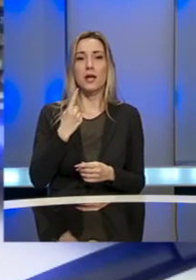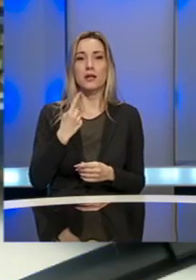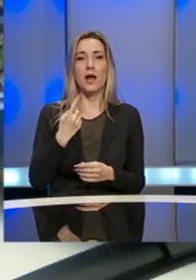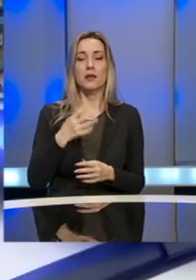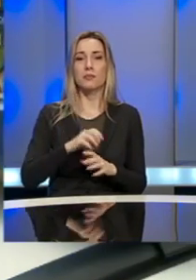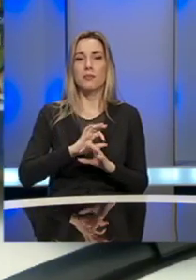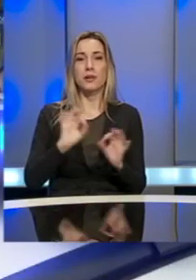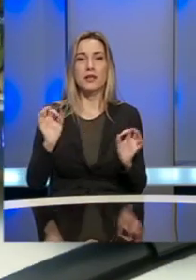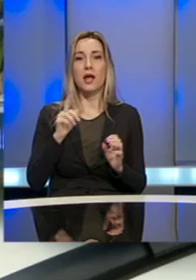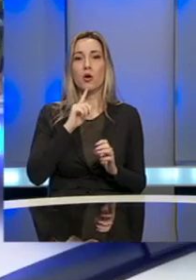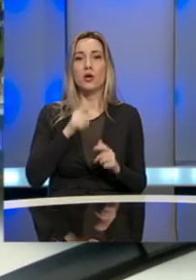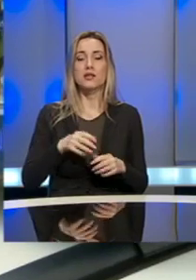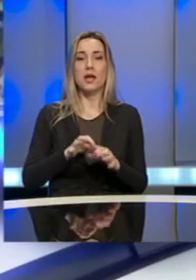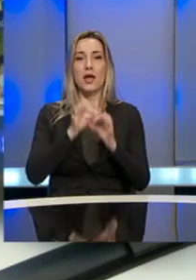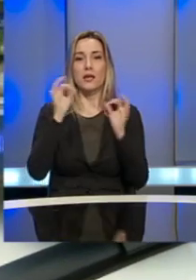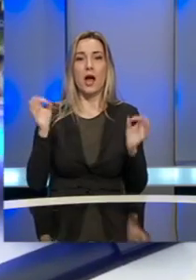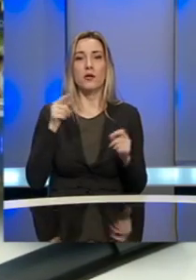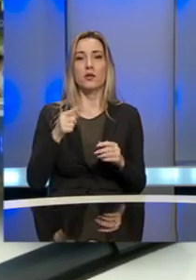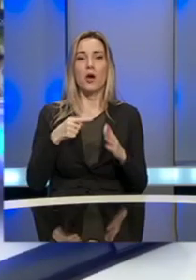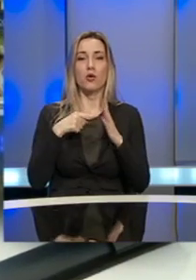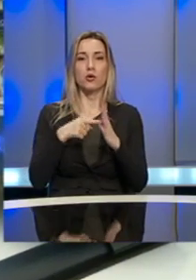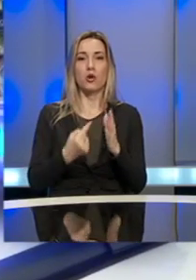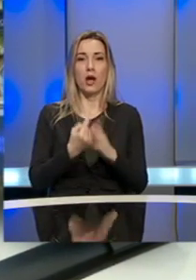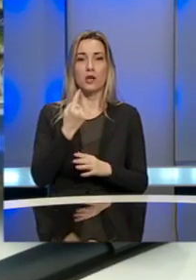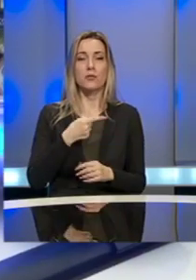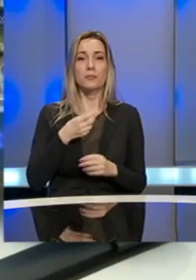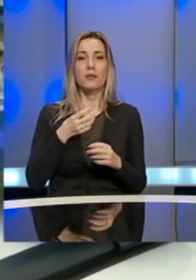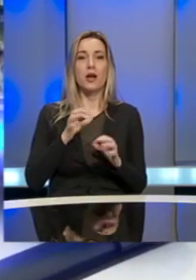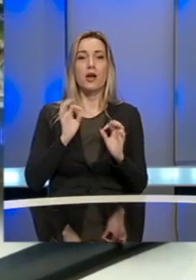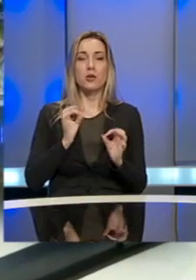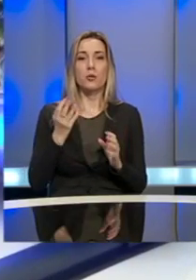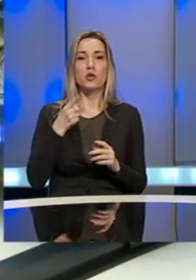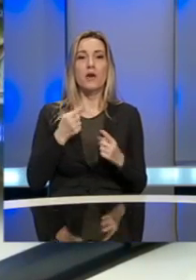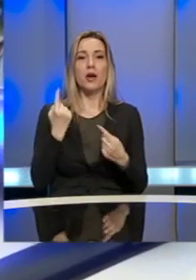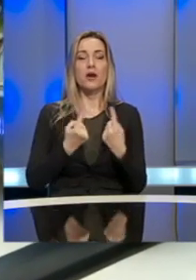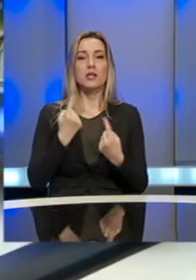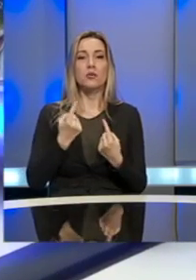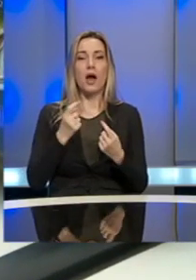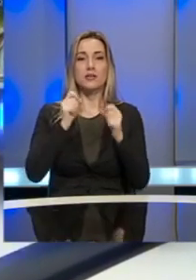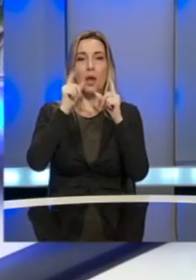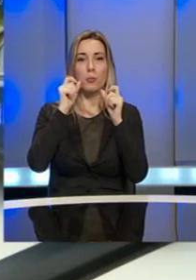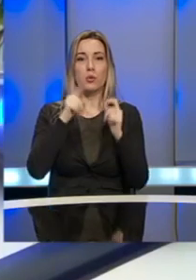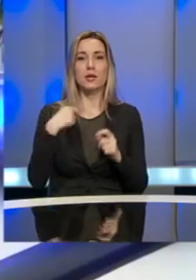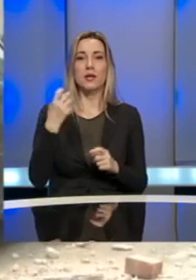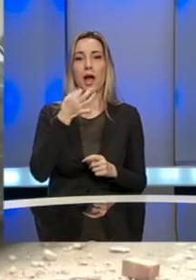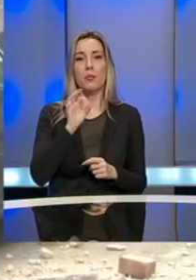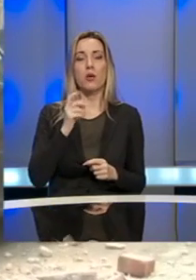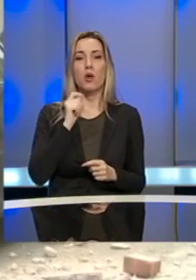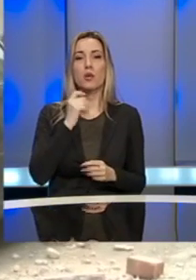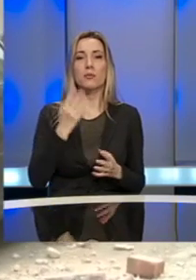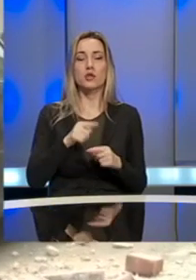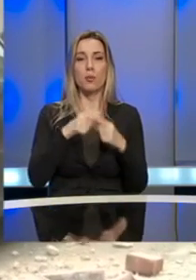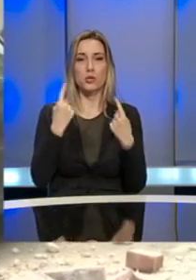presedan koji se tako javno na taj način događa. Apsolutno je dobro što ovakva situacija budi ono najbolje u ljudima i dobro je što